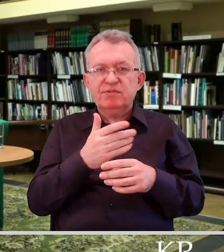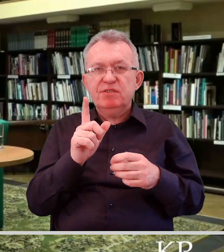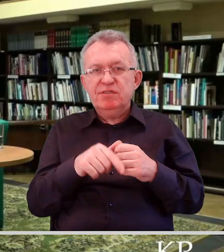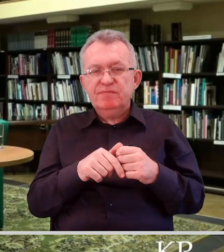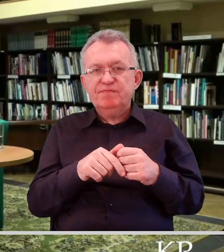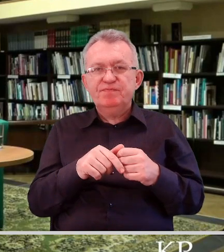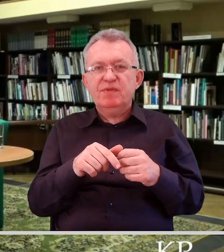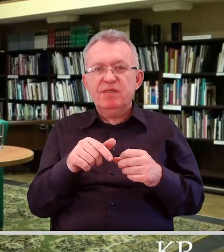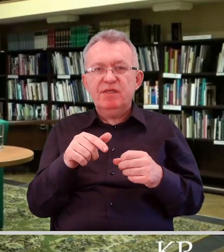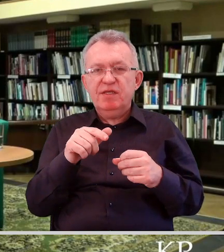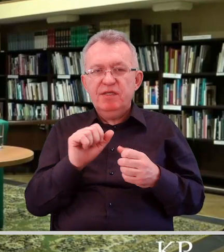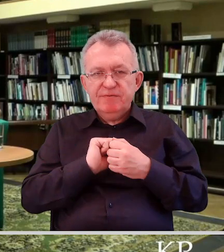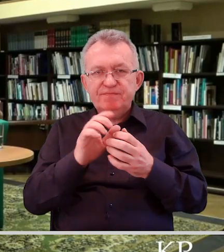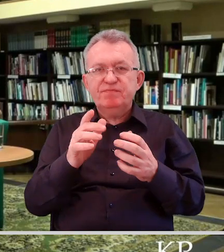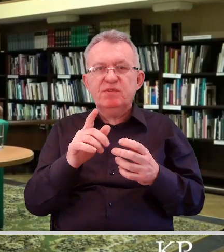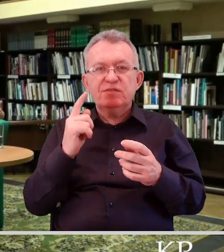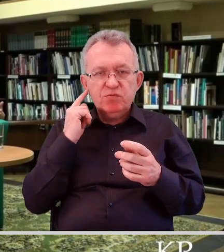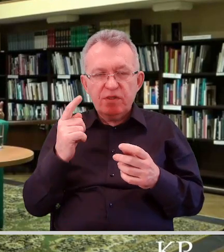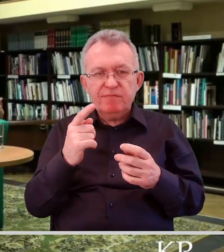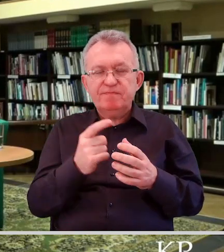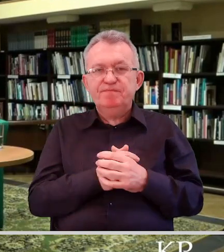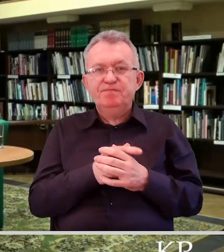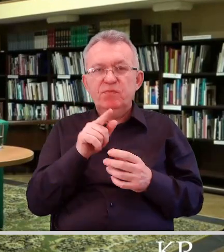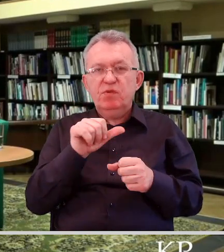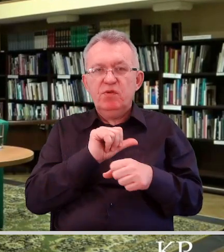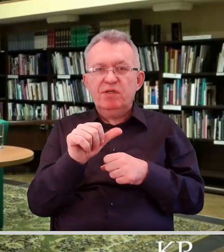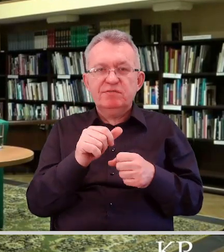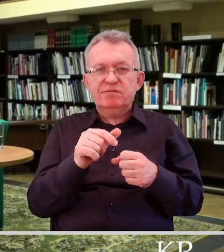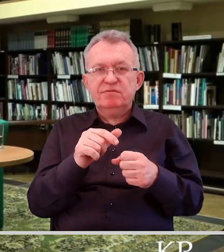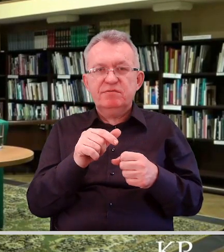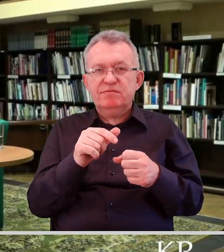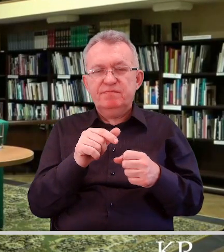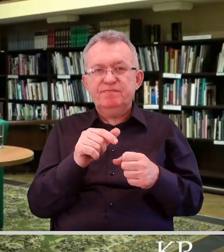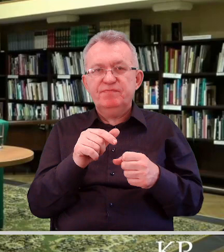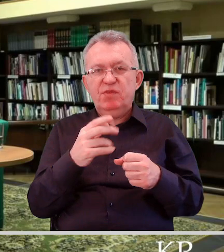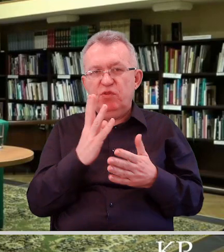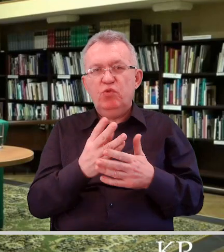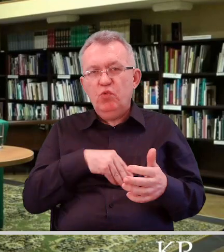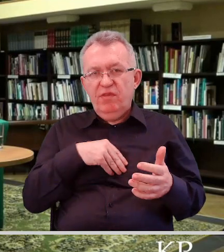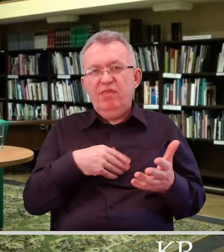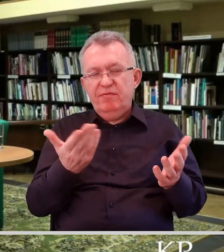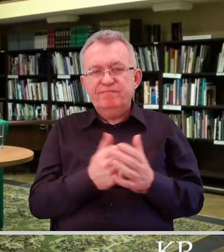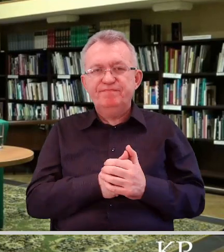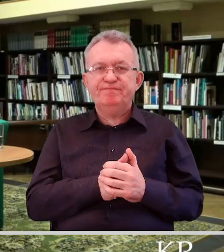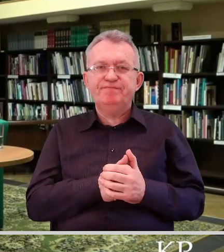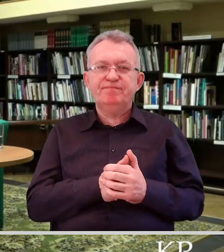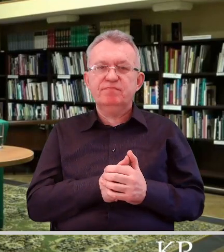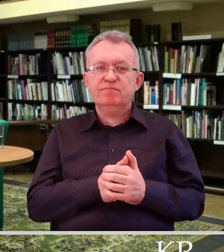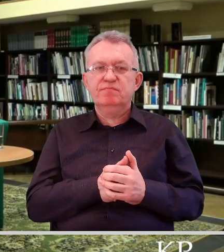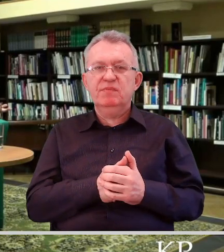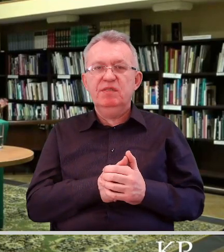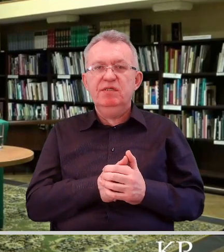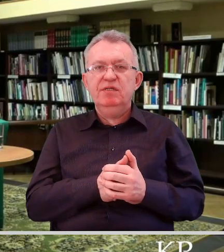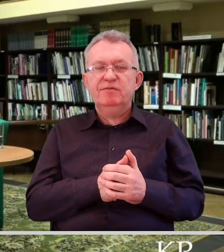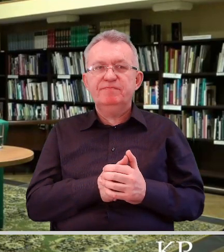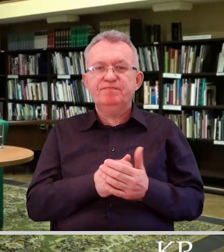moment bycia opublikowanym, bycia słuchanym i to już chyba nie jest takie, to już jest dość nudne wtedy. Także pisarką,